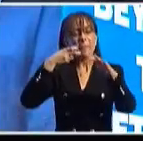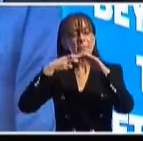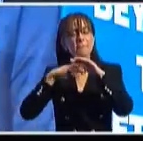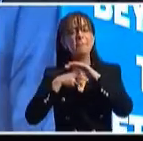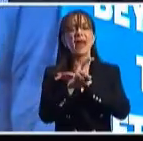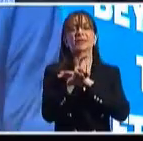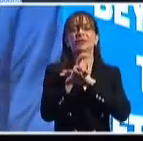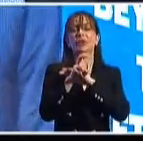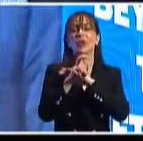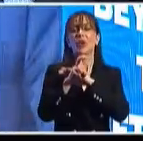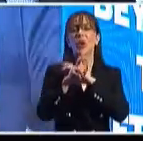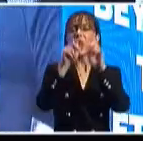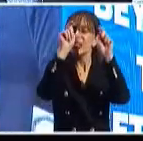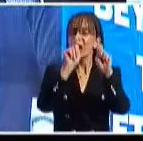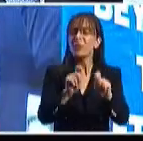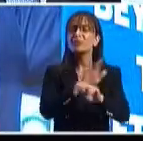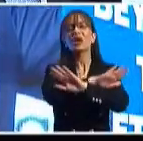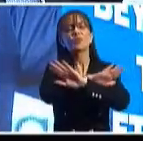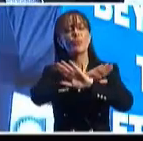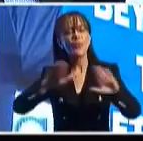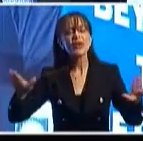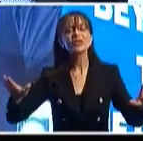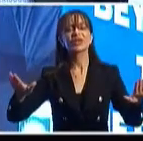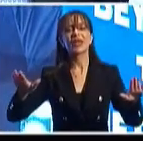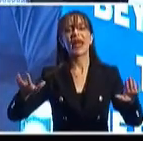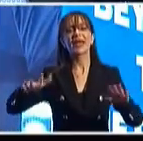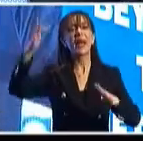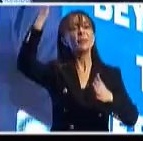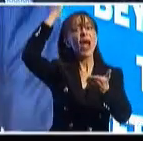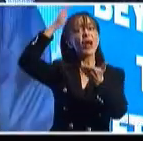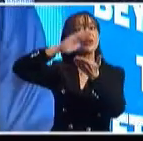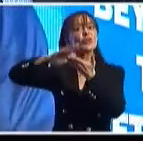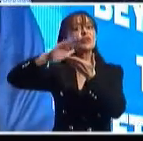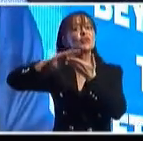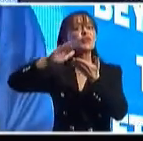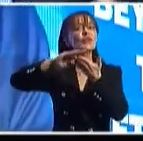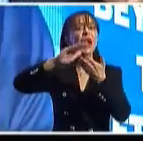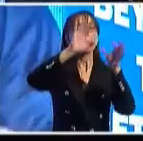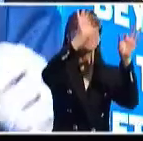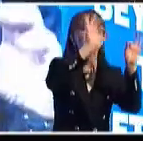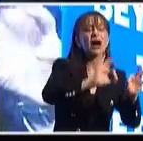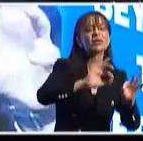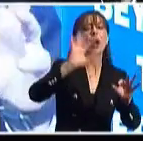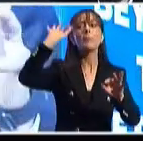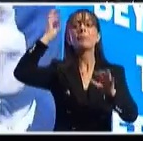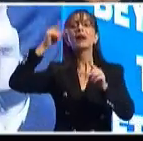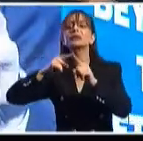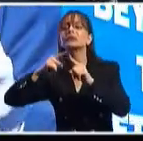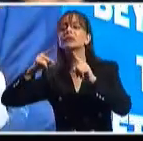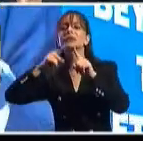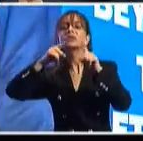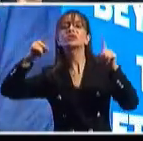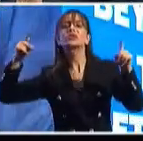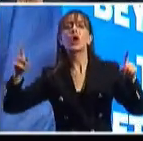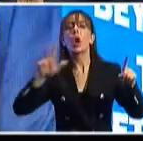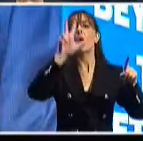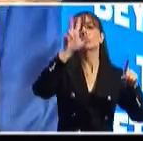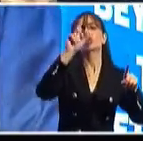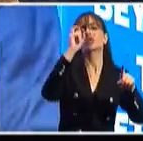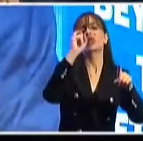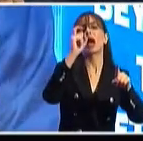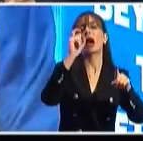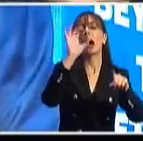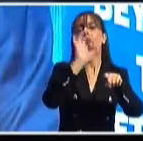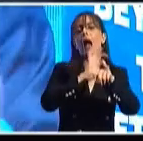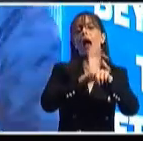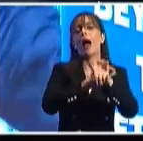ve bitireceğiz. Böylelikle işte Beylikdüzü'nden Bakırköy'e yolculuk süresi 39 dakika olacak.